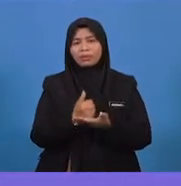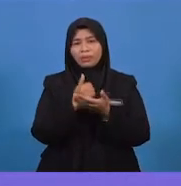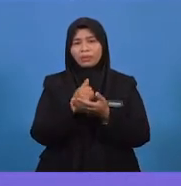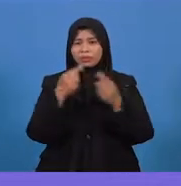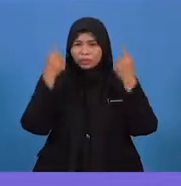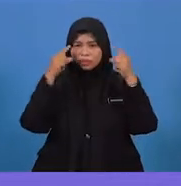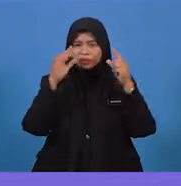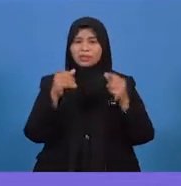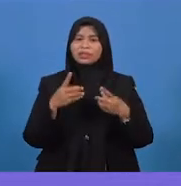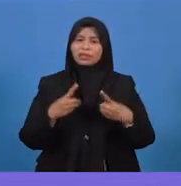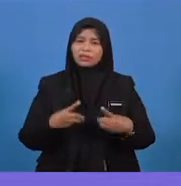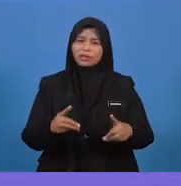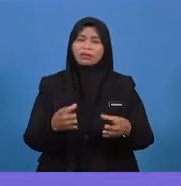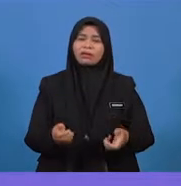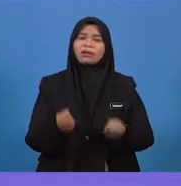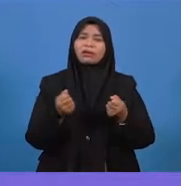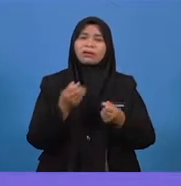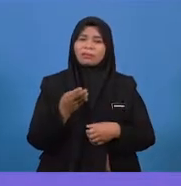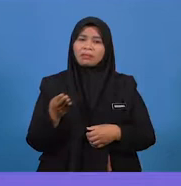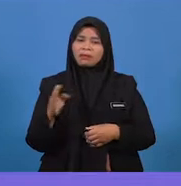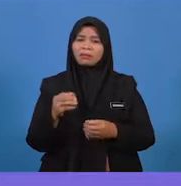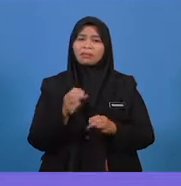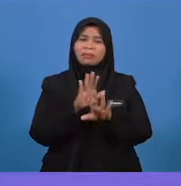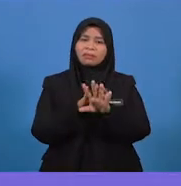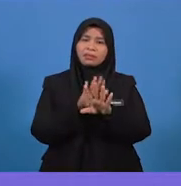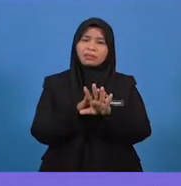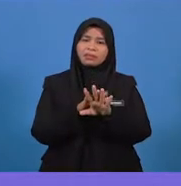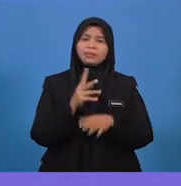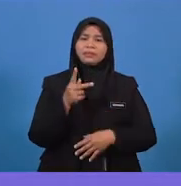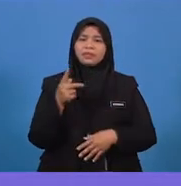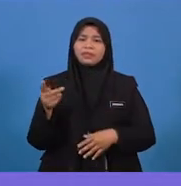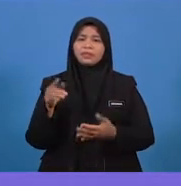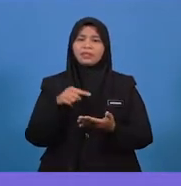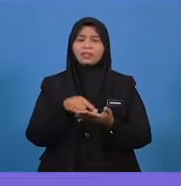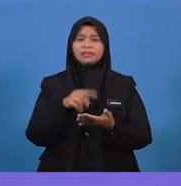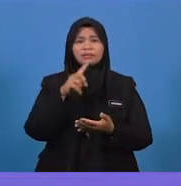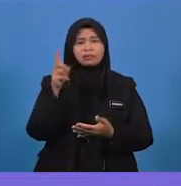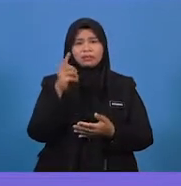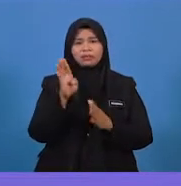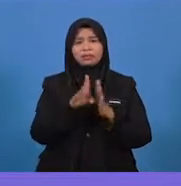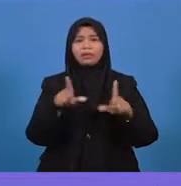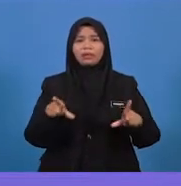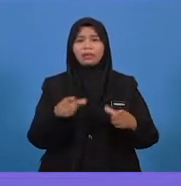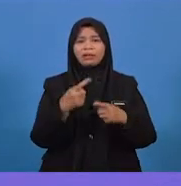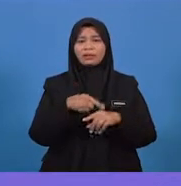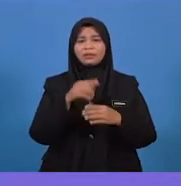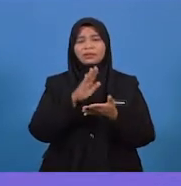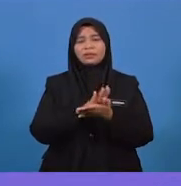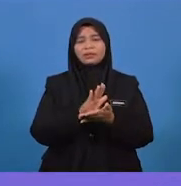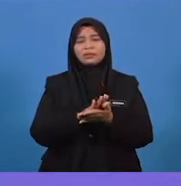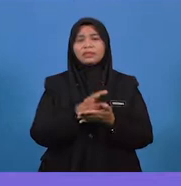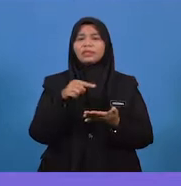guru yang sedang mengangkat barang yang banyak? Perkara ni selalu berlaku di sekolah kan?